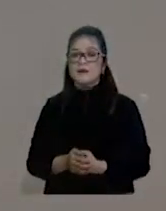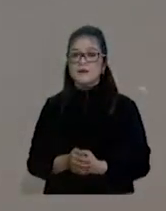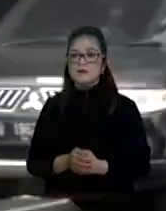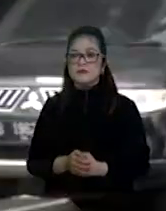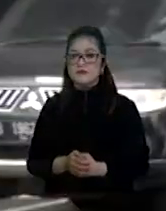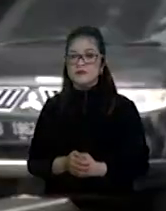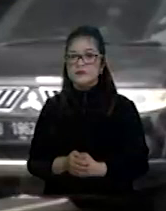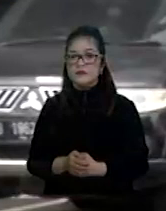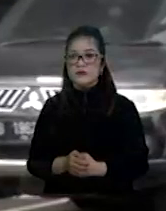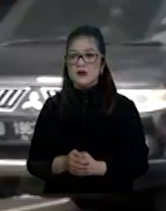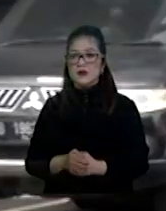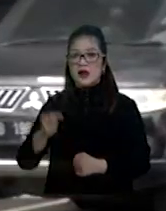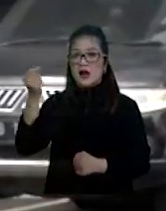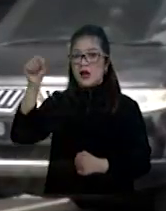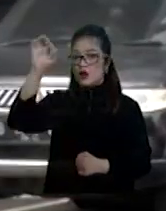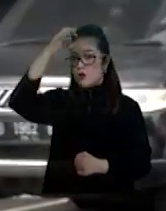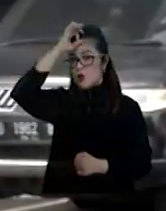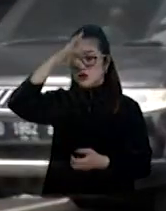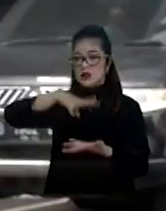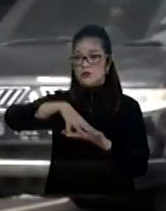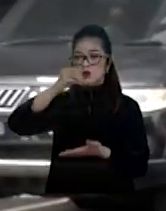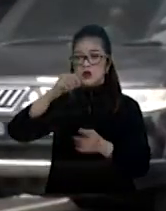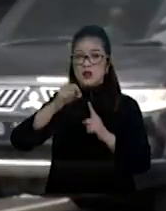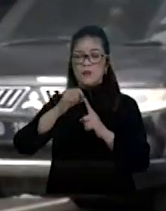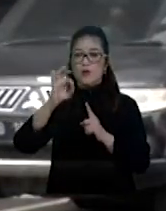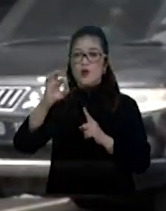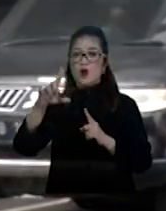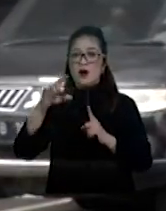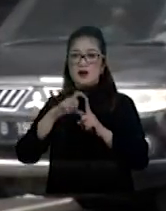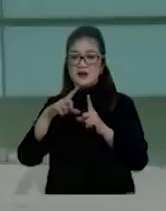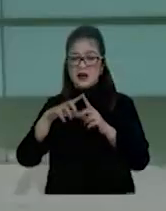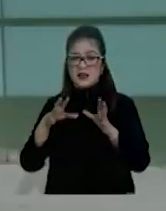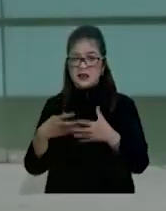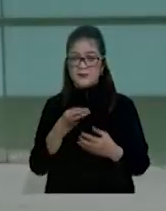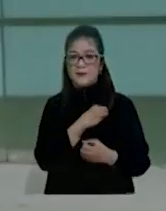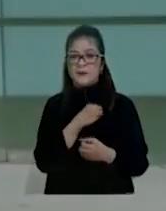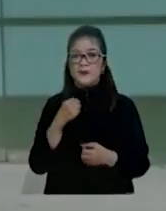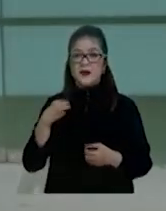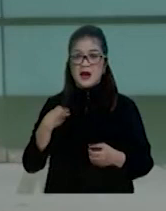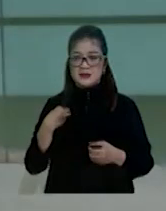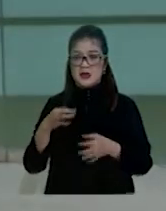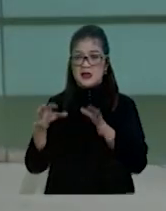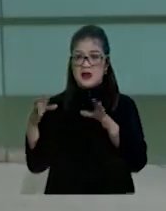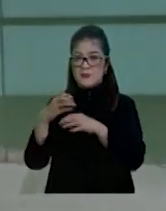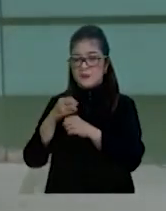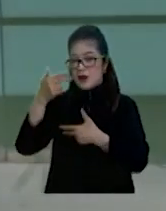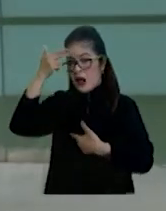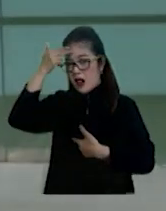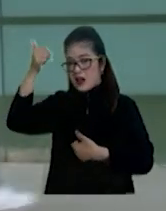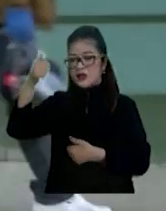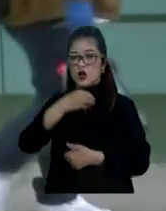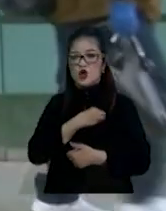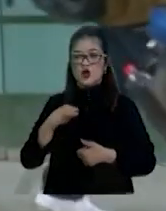Direskrimum Polda Metro Jaya bersama tim gabungan dan tim dokter forensik Rumah Sakit Polri Kramat Jati menggandeng sejumlah ahli kedokteran dari Universitas